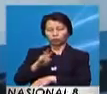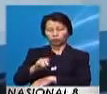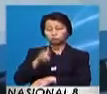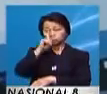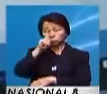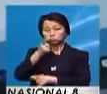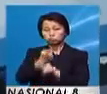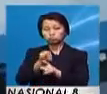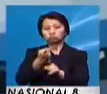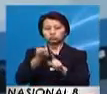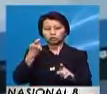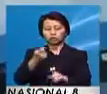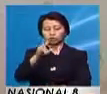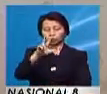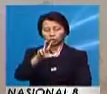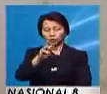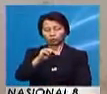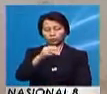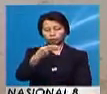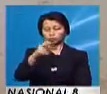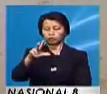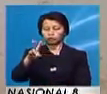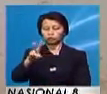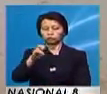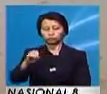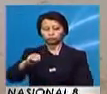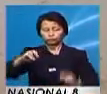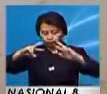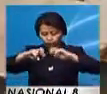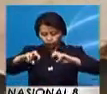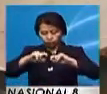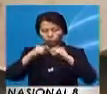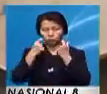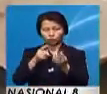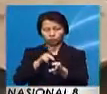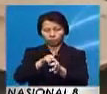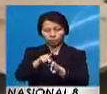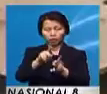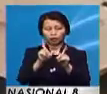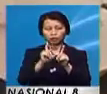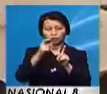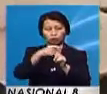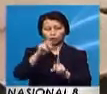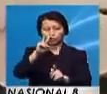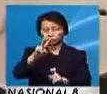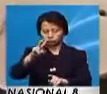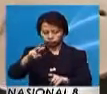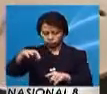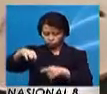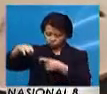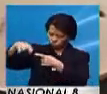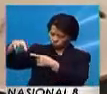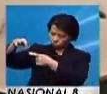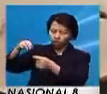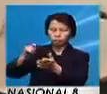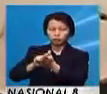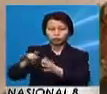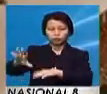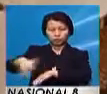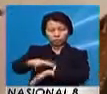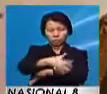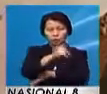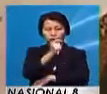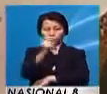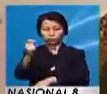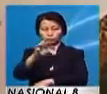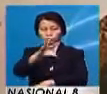pasti dari MH370. Analisis kumpulan pakar teknikal terhadap dua serpihan yang ditemui di perairan